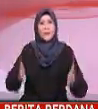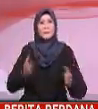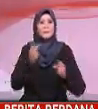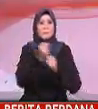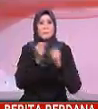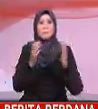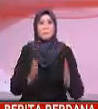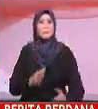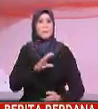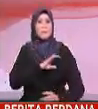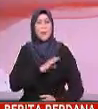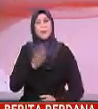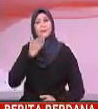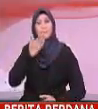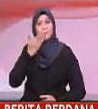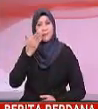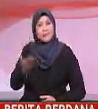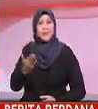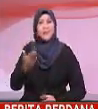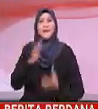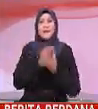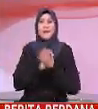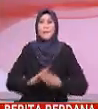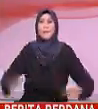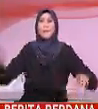PDRM. Terima kasih. Selamat Hari